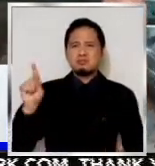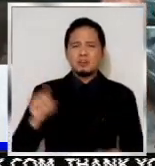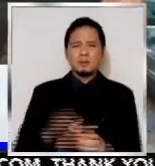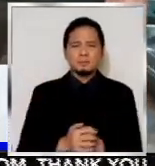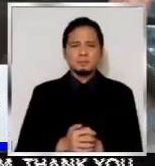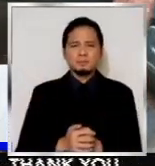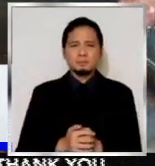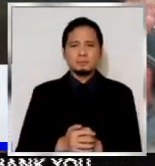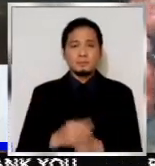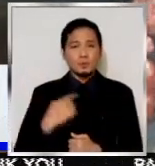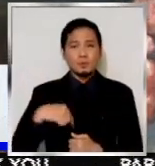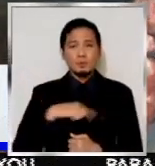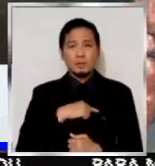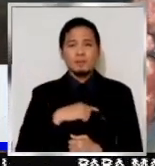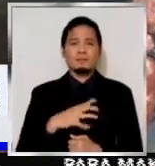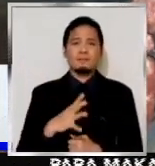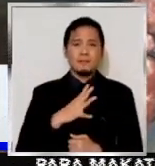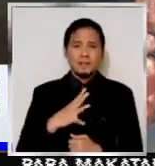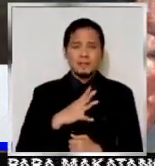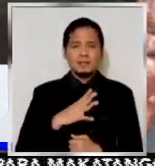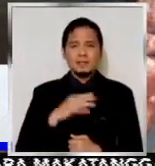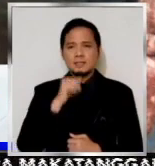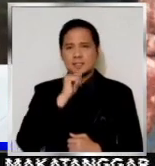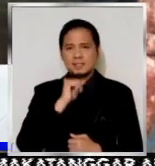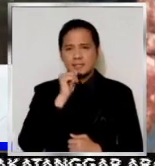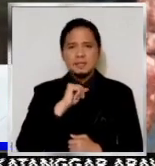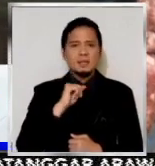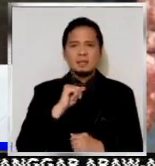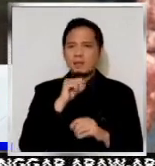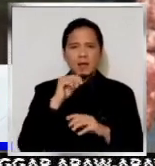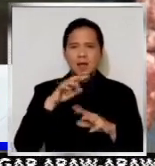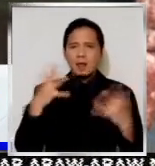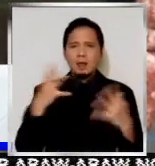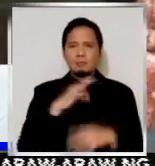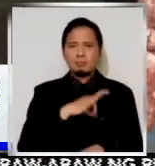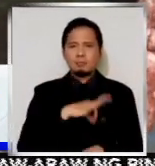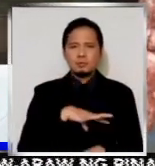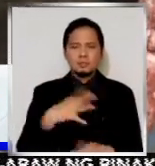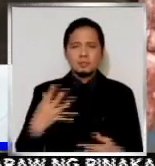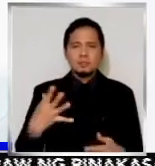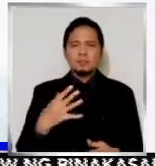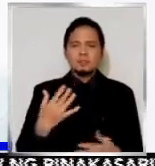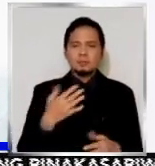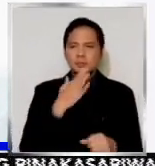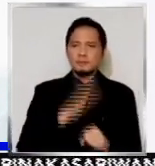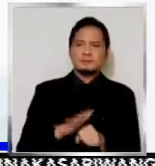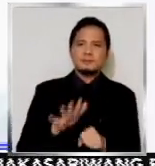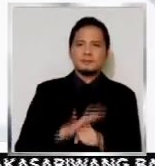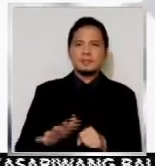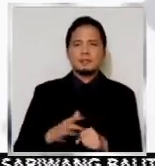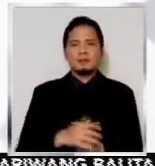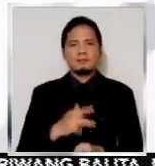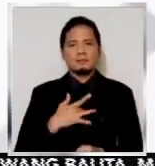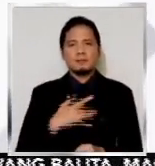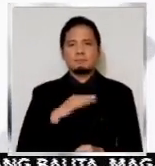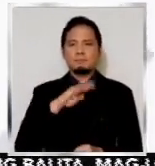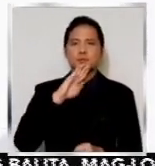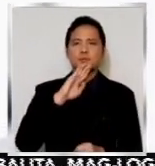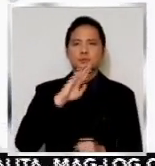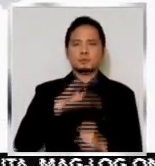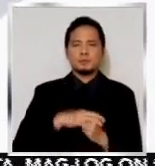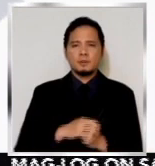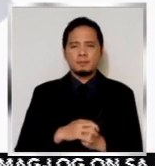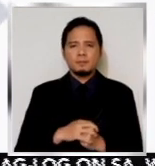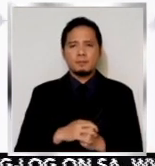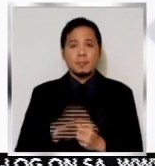lang, kaunti lang po. Hindi po kami nagpapatong ng malaki. Sumusunod lang po kami sa bigyan ng ano. Para sa mga ekonomista, ang price ceiling ay